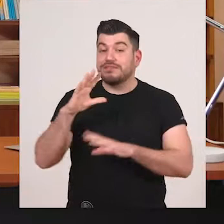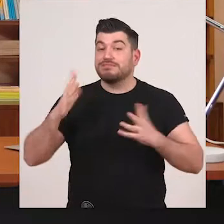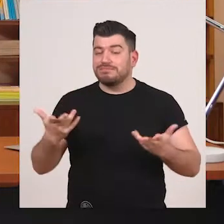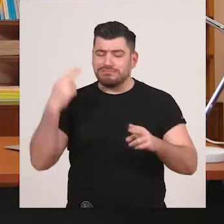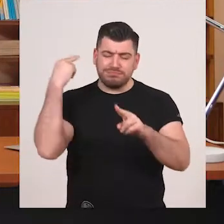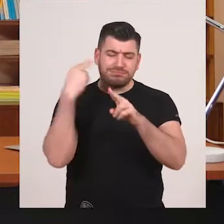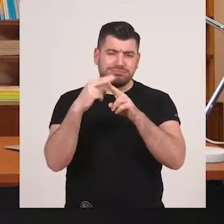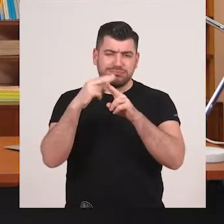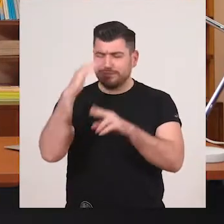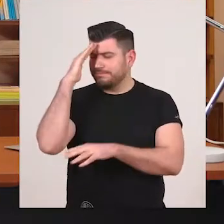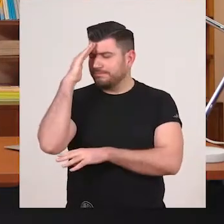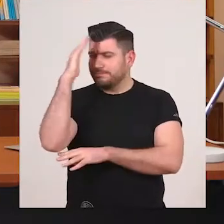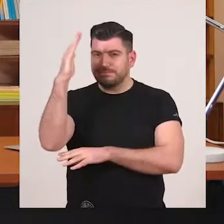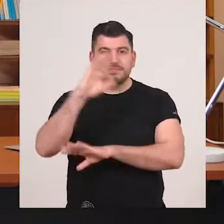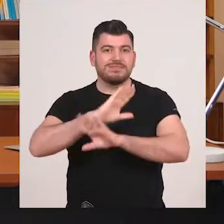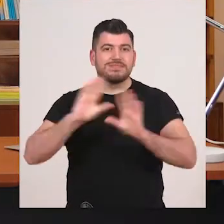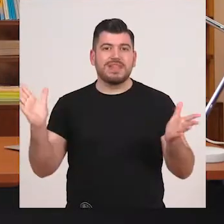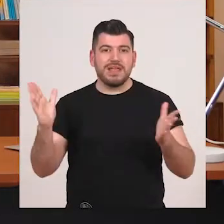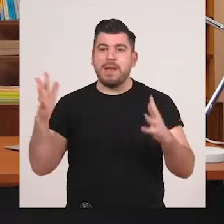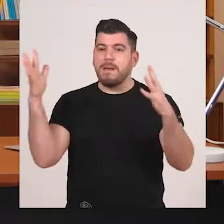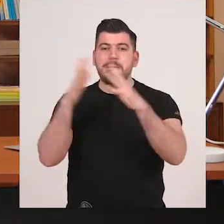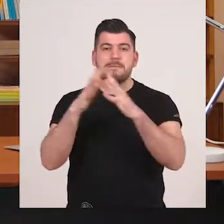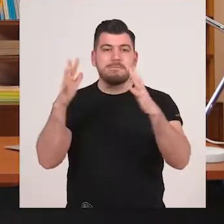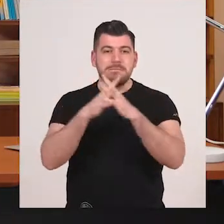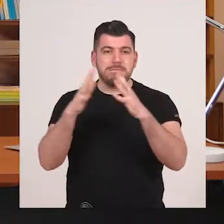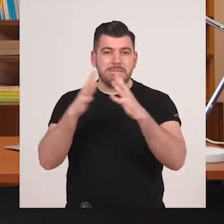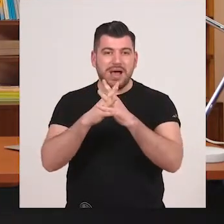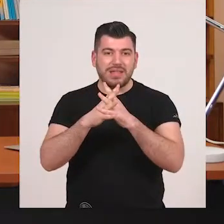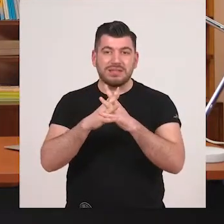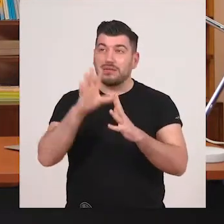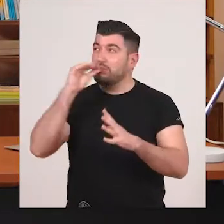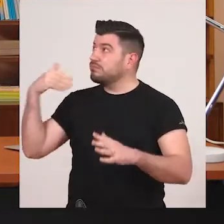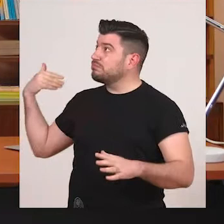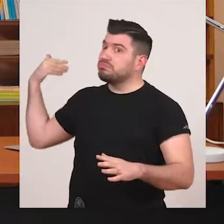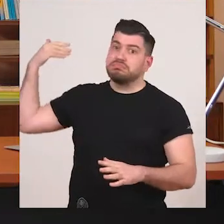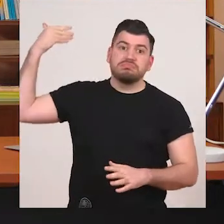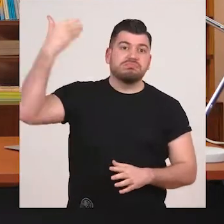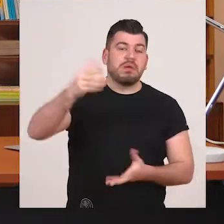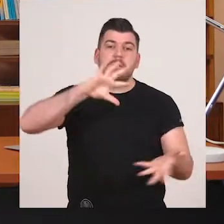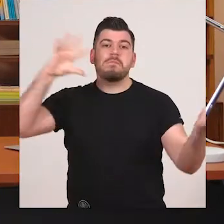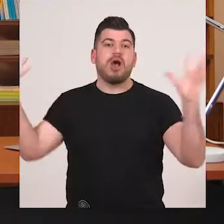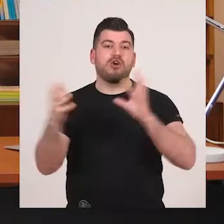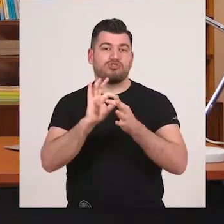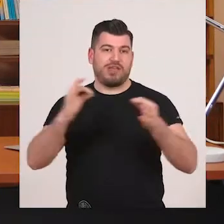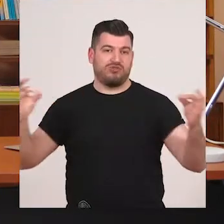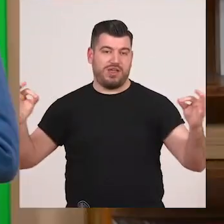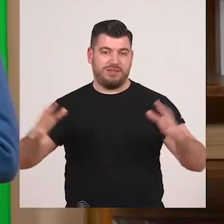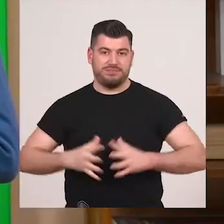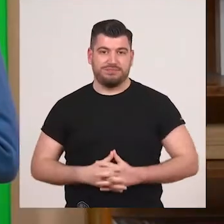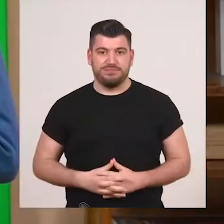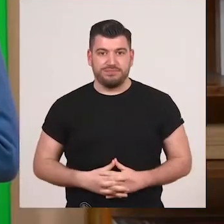πιο σημαντικές και καθοριστικές μάχες που έγιναν ποτέ στην παγκόσμια